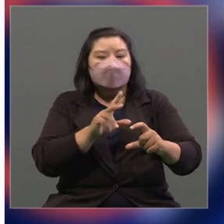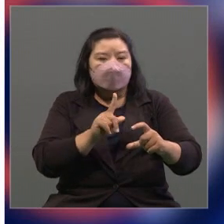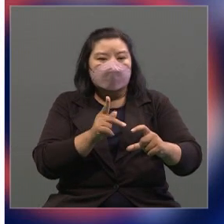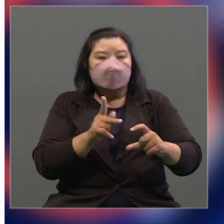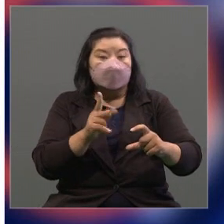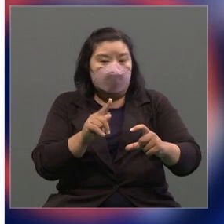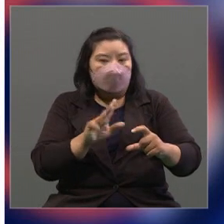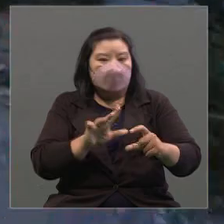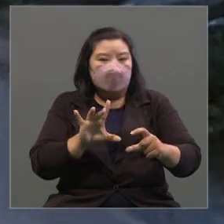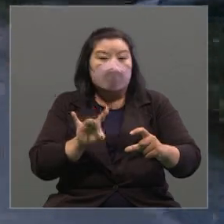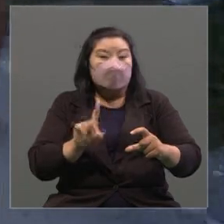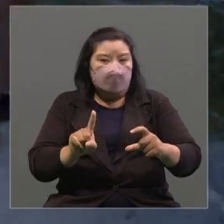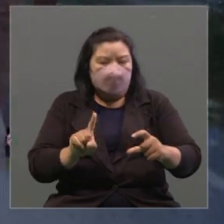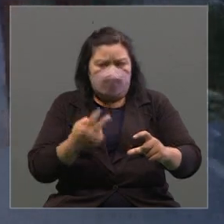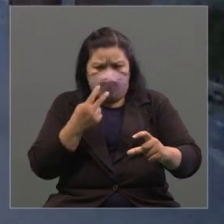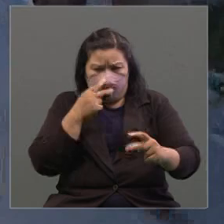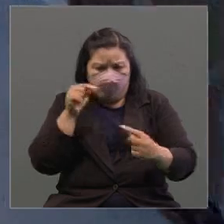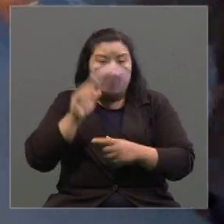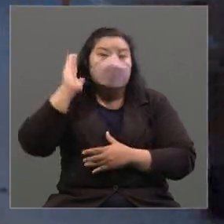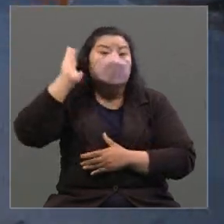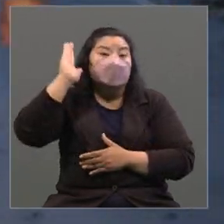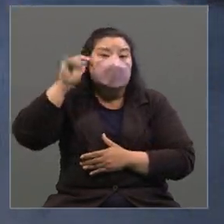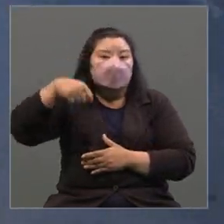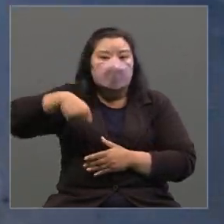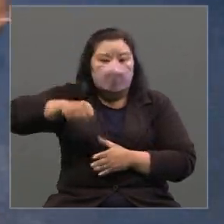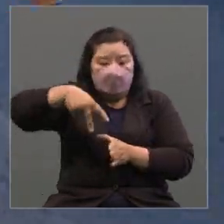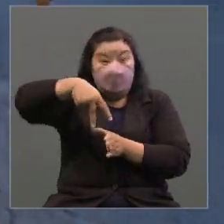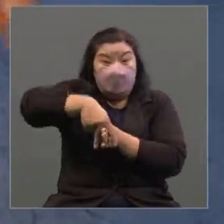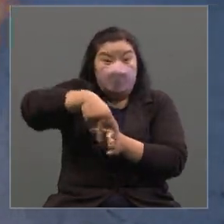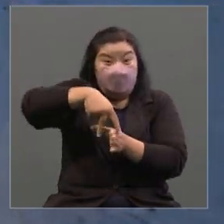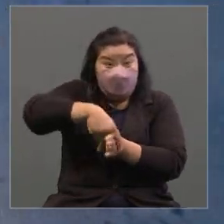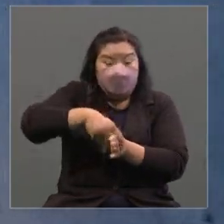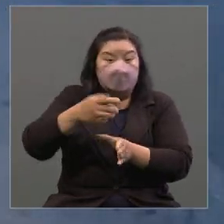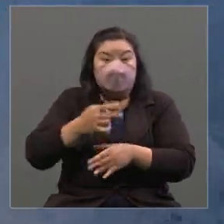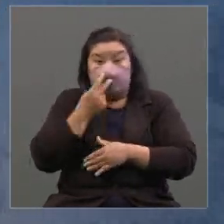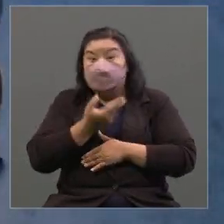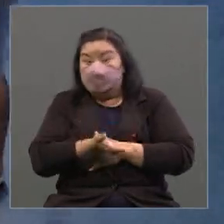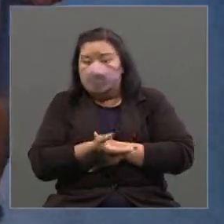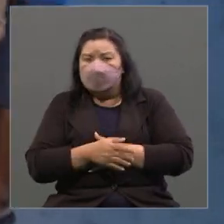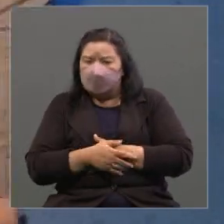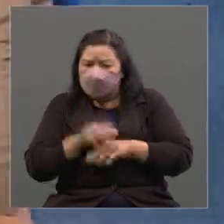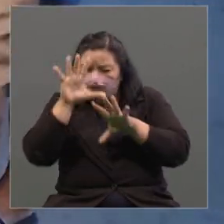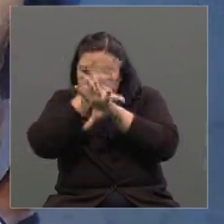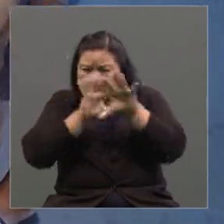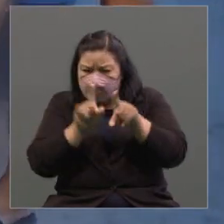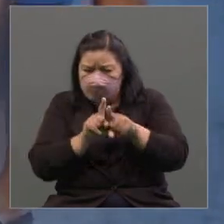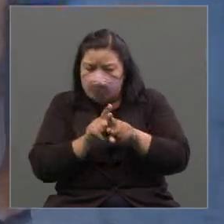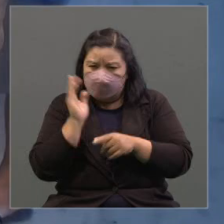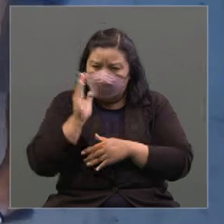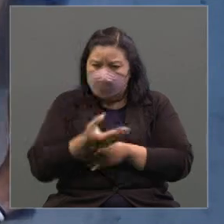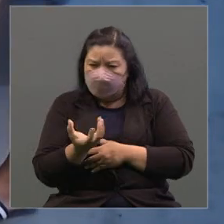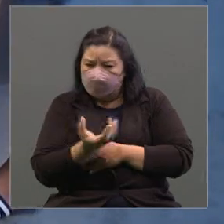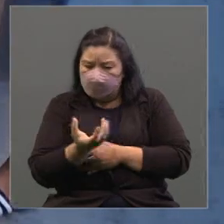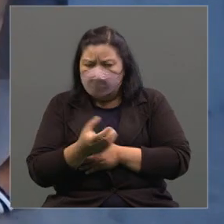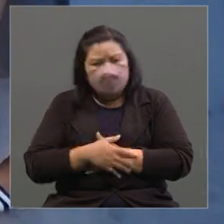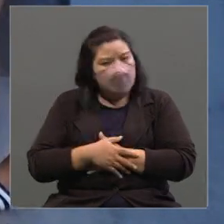บุรีซ้อนท้ายชายคนหนึ่งไปเนี่ยนะคะภาพเมื่อสักครู่เนี้ยปรากฏว่าชายคนนั้นเนี่ยลักษณะท้วมๆซึ่งดู